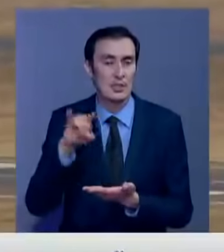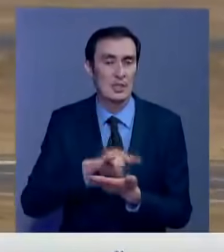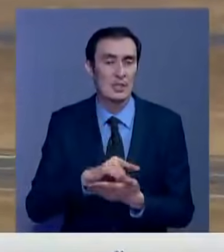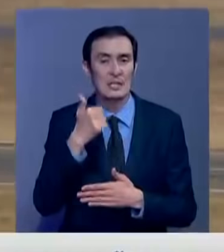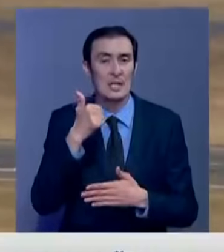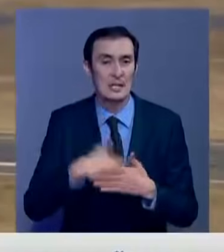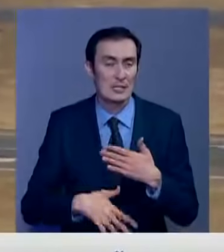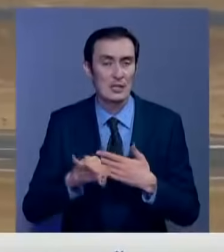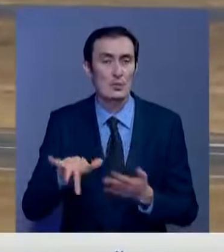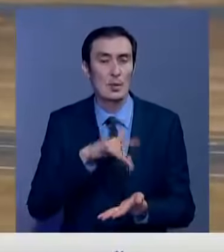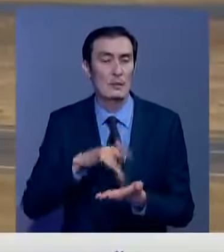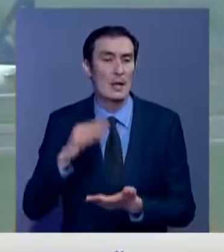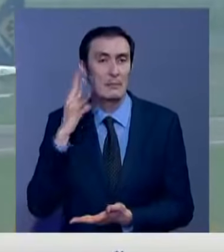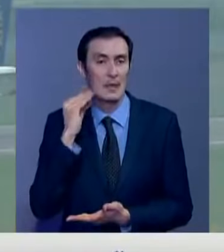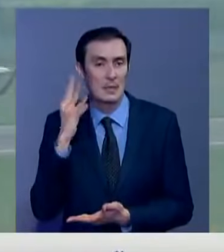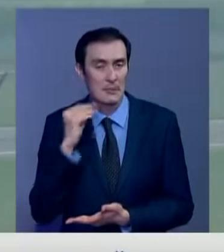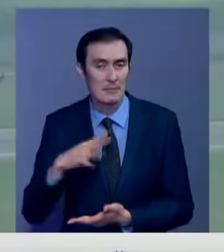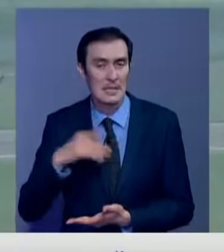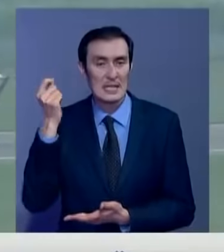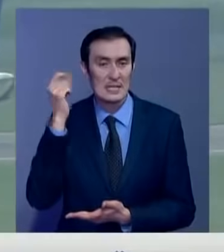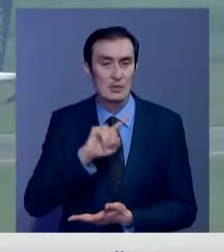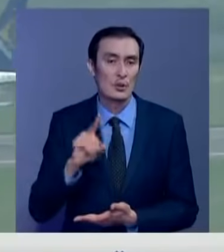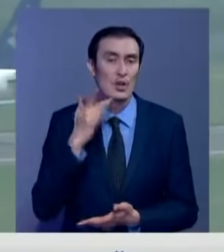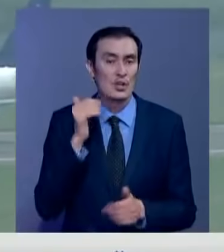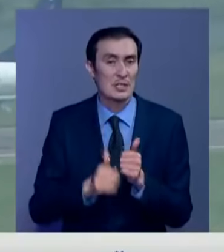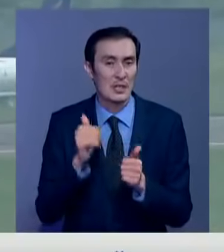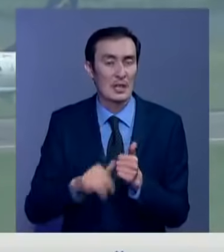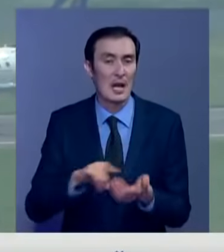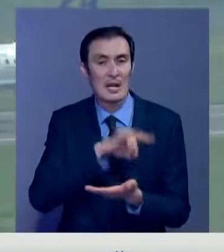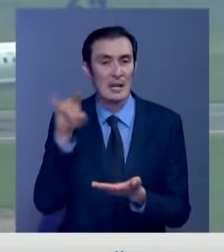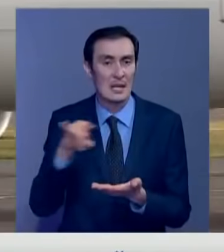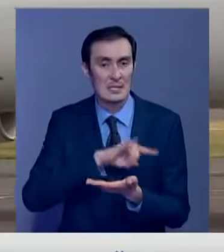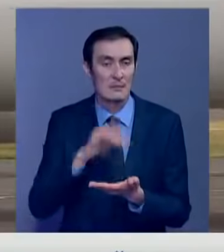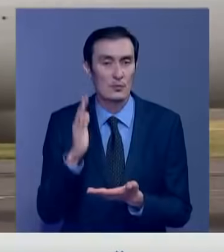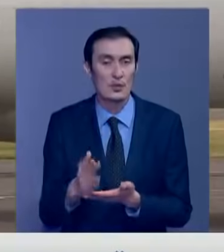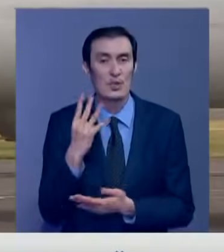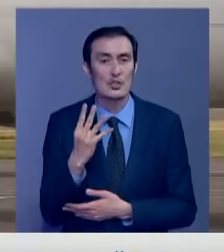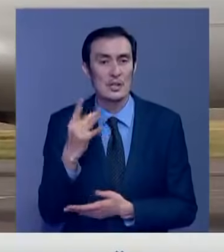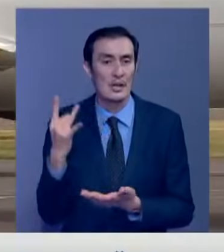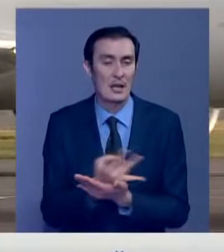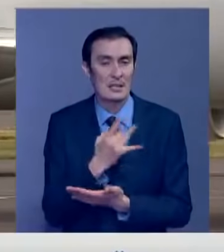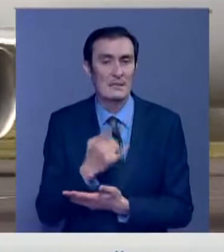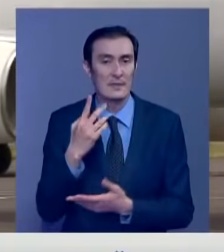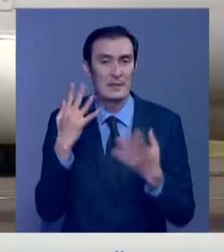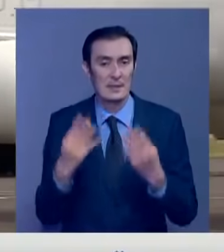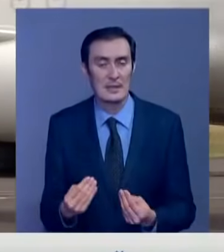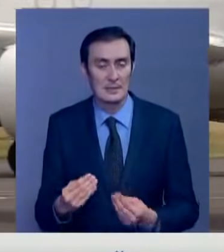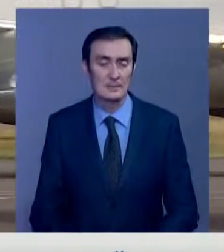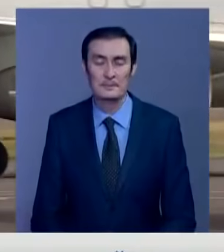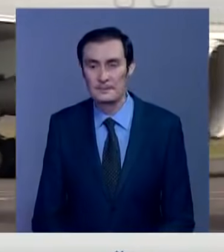между Нур-Султаном и Алматы. Как стало известно, частота рейсов составит 4 раза в